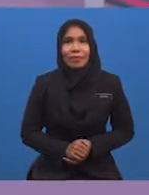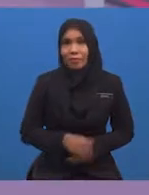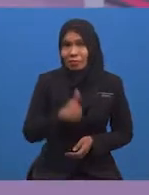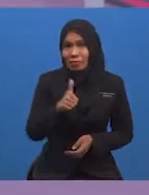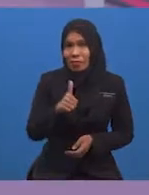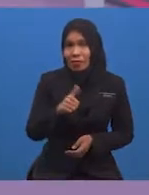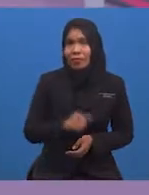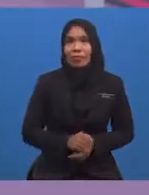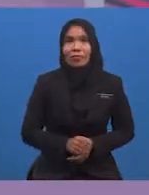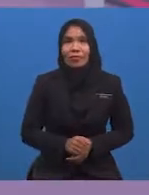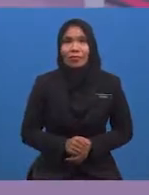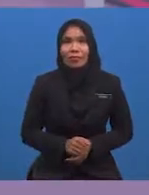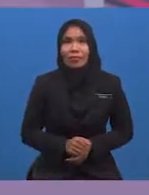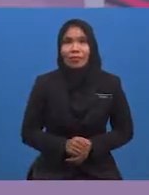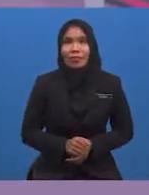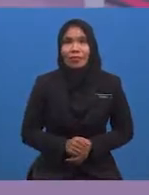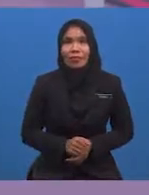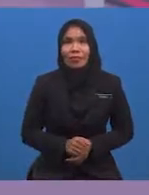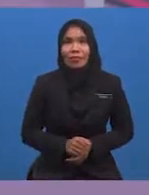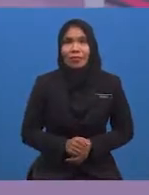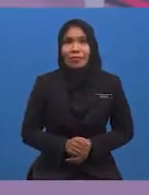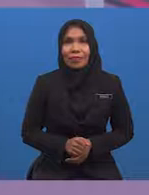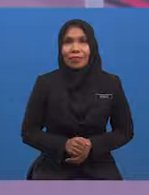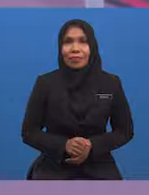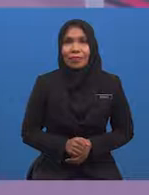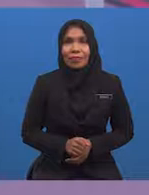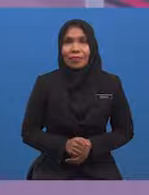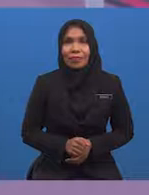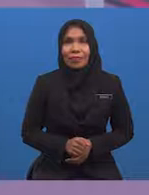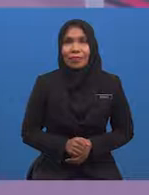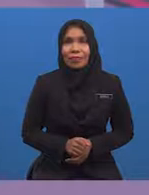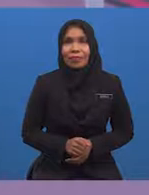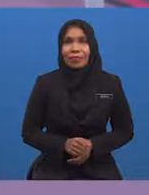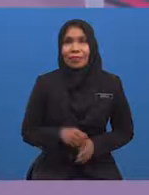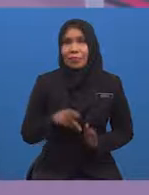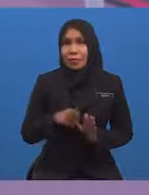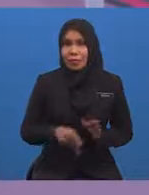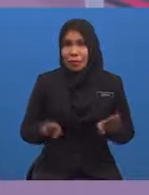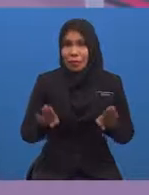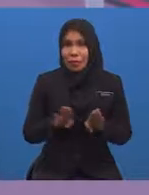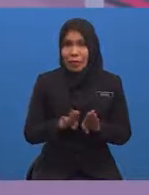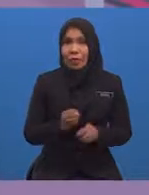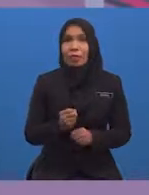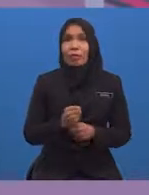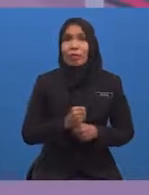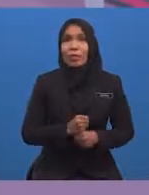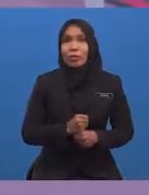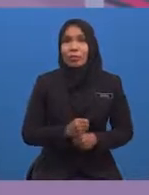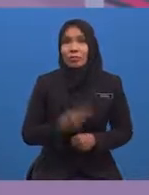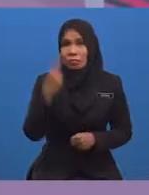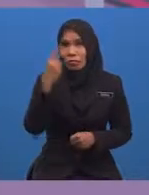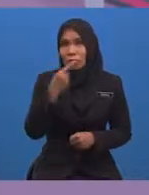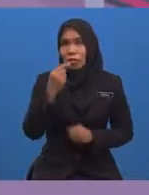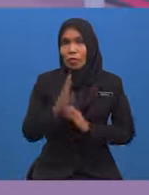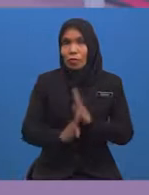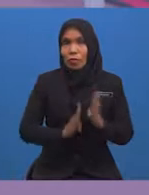Bagus, tepat sekali jawapan murid-murid, iaitu pelbagai bentuk muka bumi yang